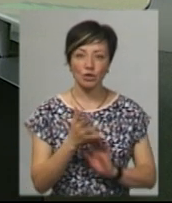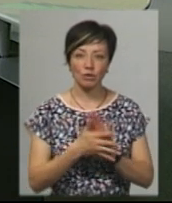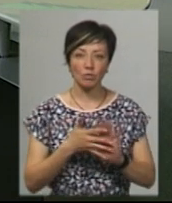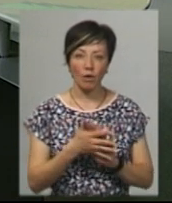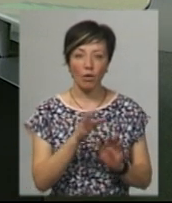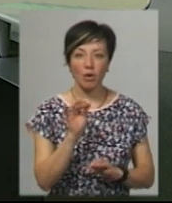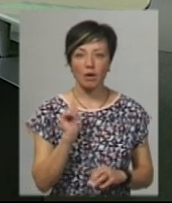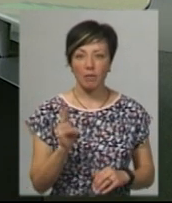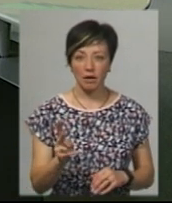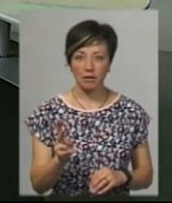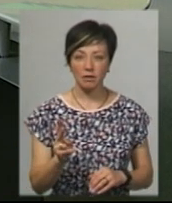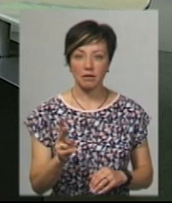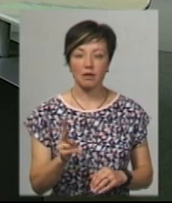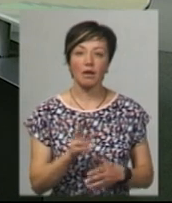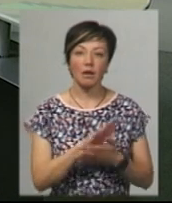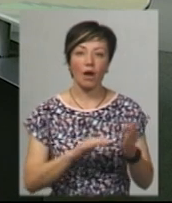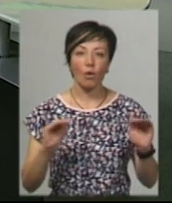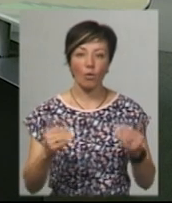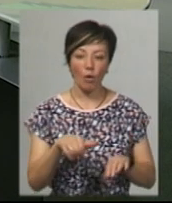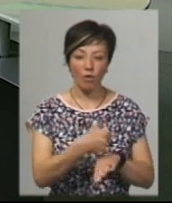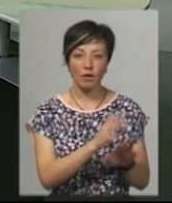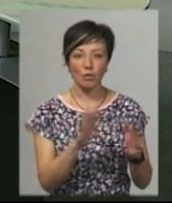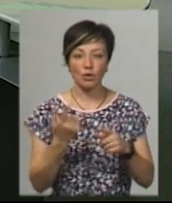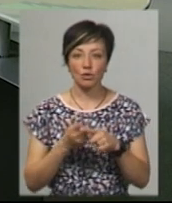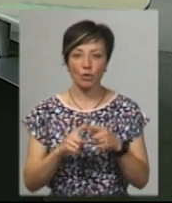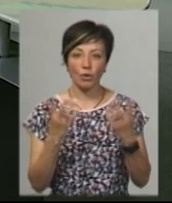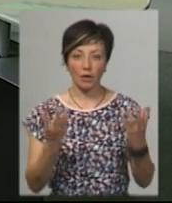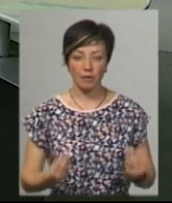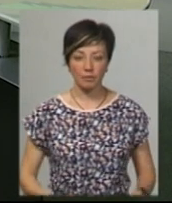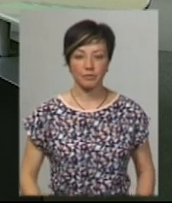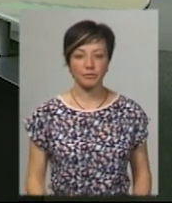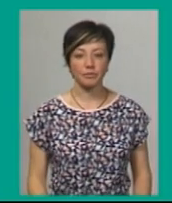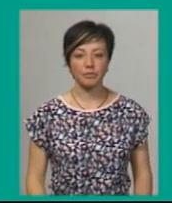мову перекладає Ольга Рибак. А далі коротко про головні події цього дня.